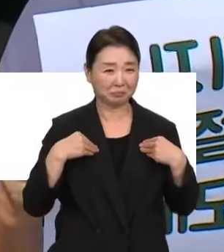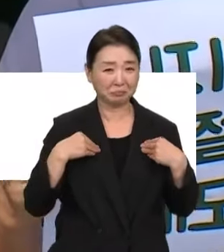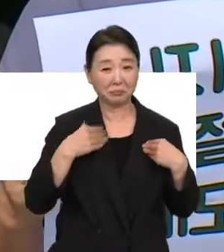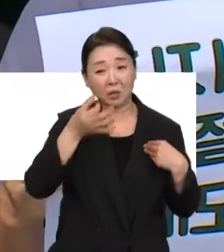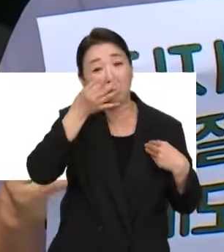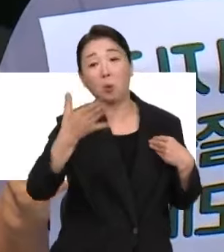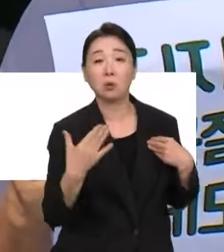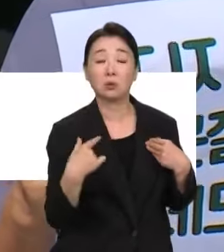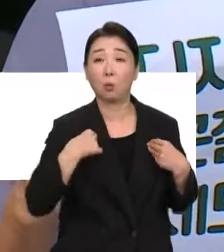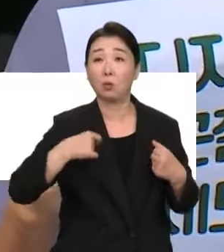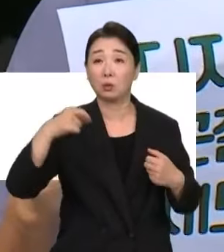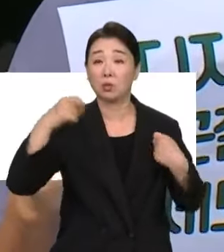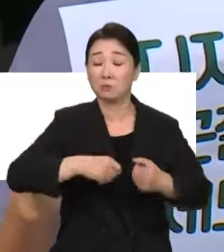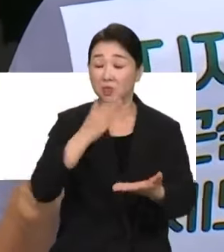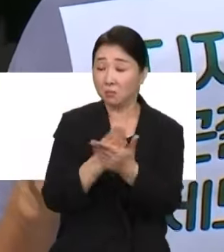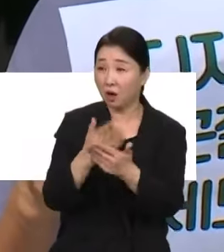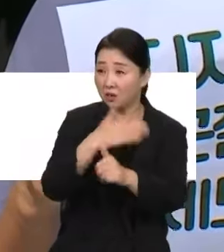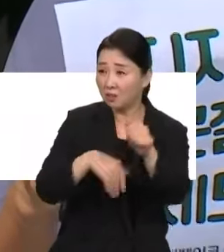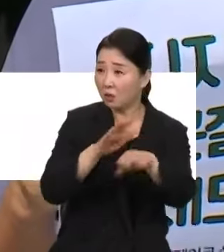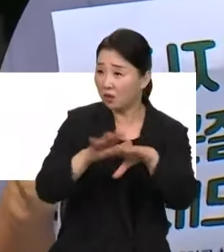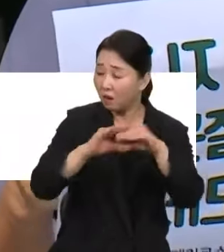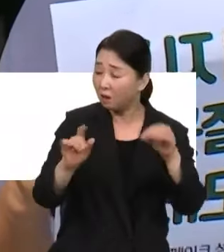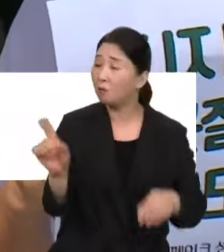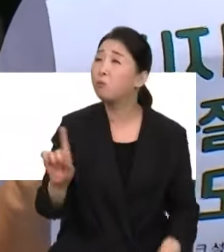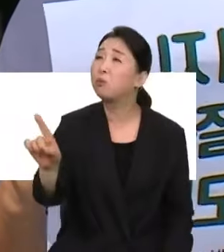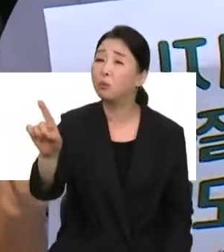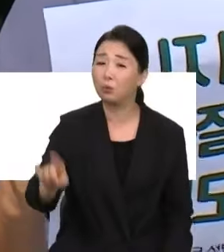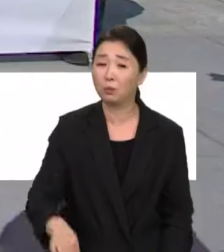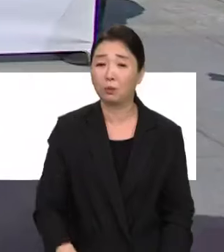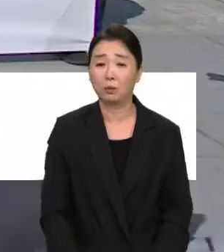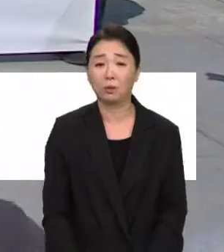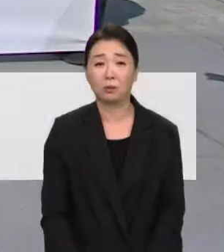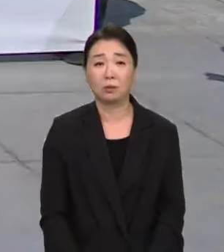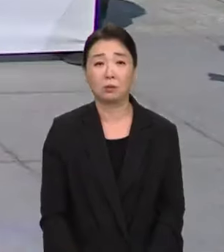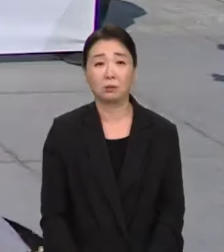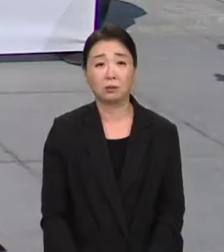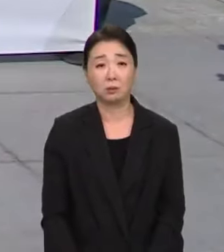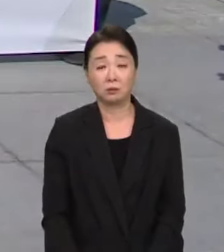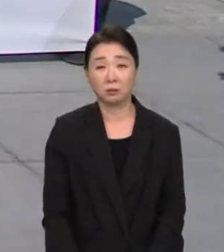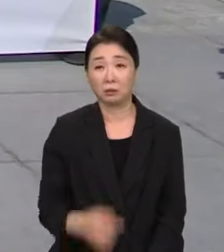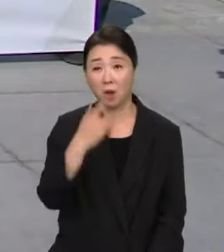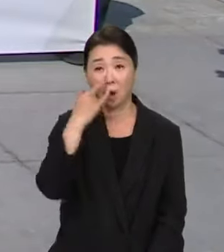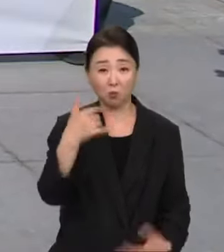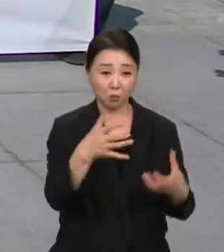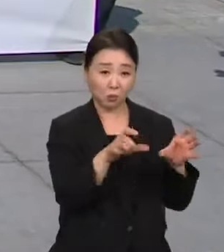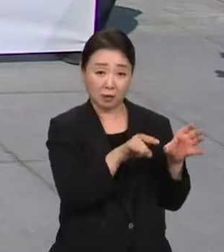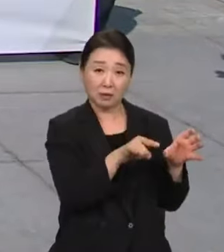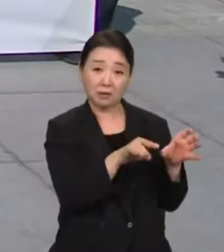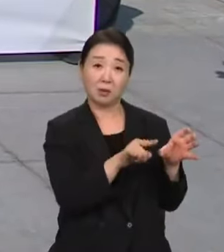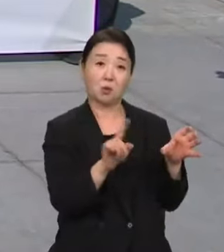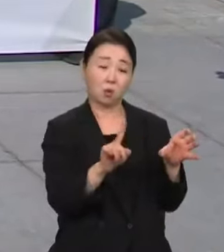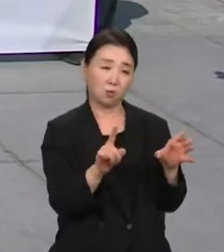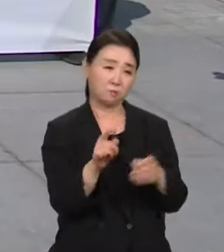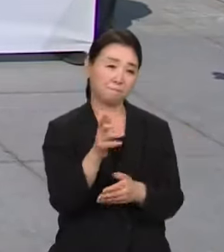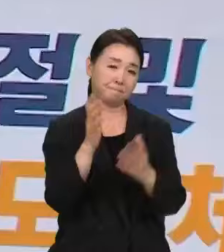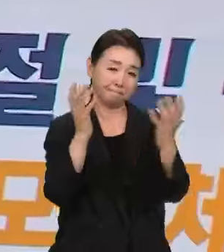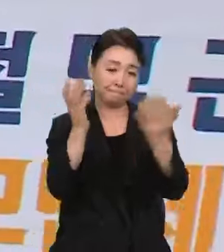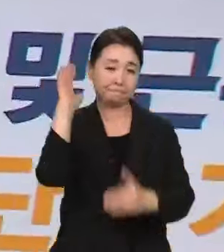대책이 진정 이 상황의 해결책이란 말입니까? 학부모 단체는 오늘 기자회견을